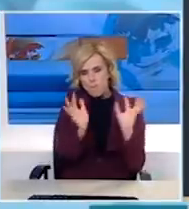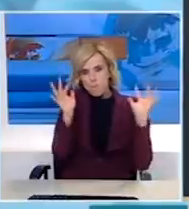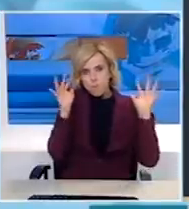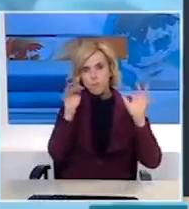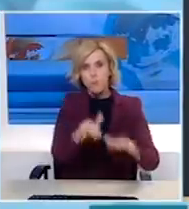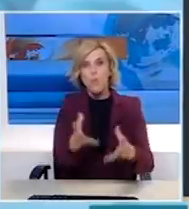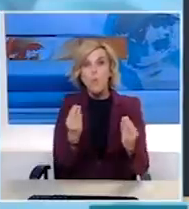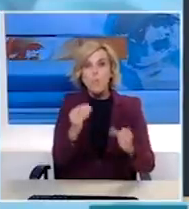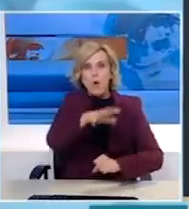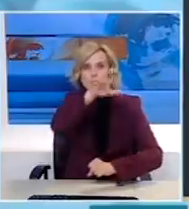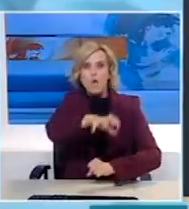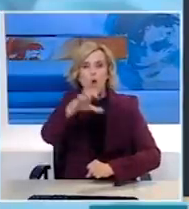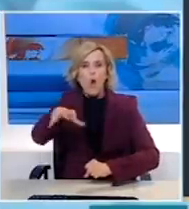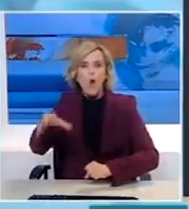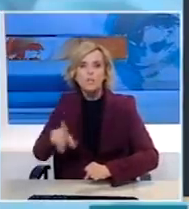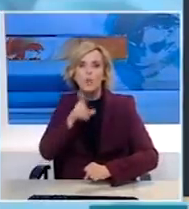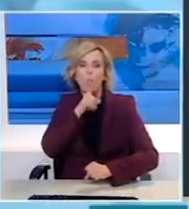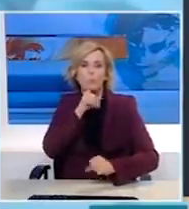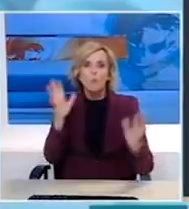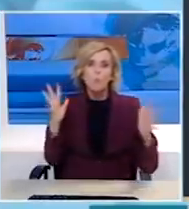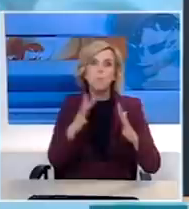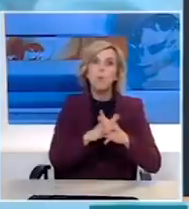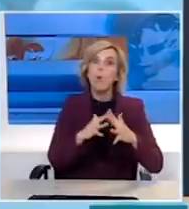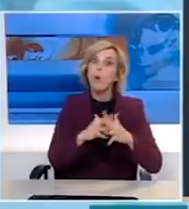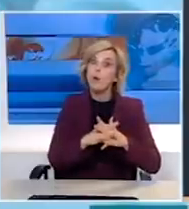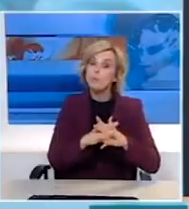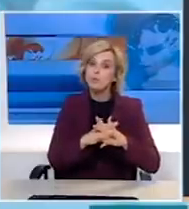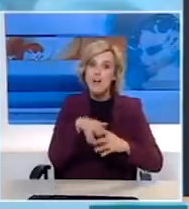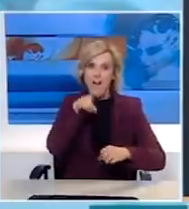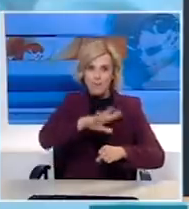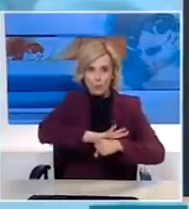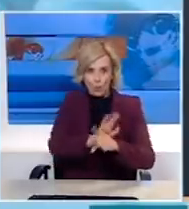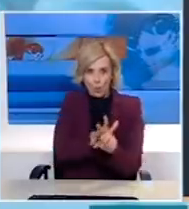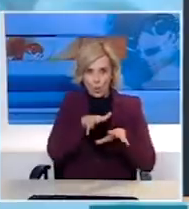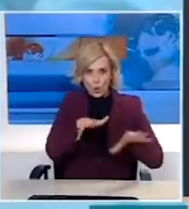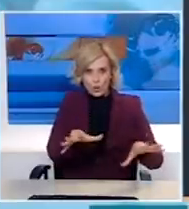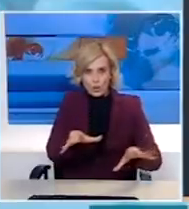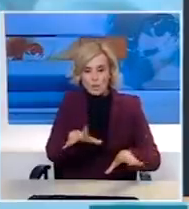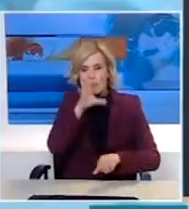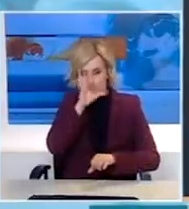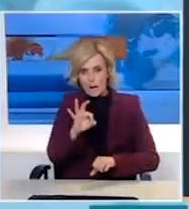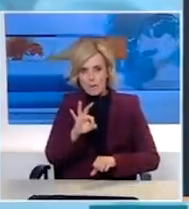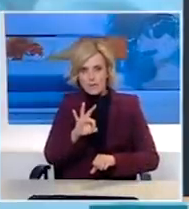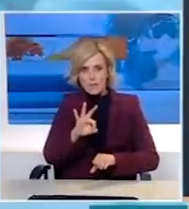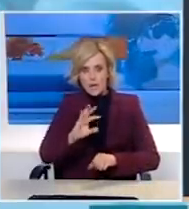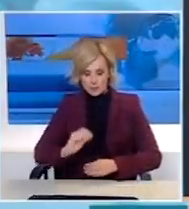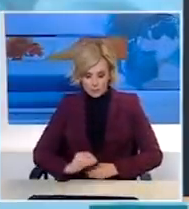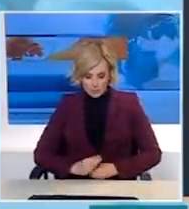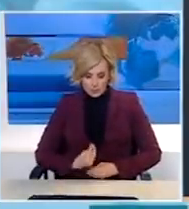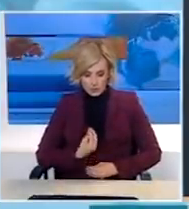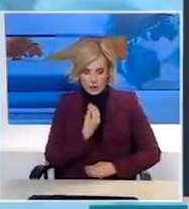σε πολλές χώρες τα γέμισε με ασθενείς σαν να ήταν πόλεμος. Ο ιός έχει δημιουργήσει ένα διαφορετικού τύπου φόβο επειδή δύσκολα